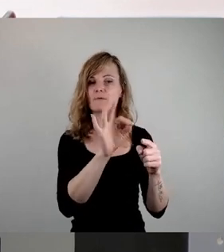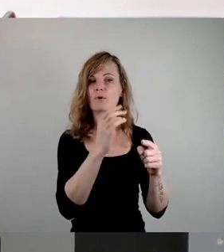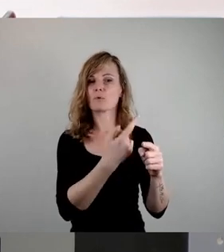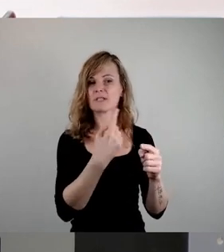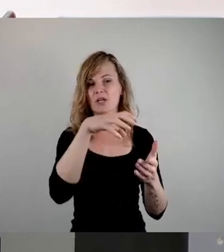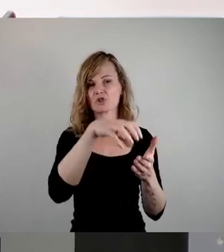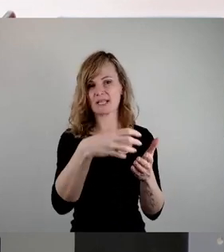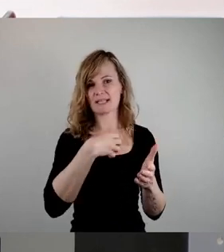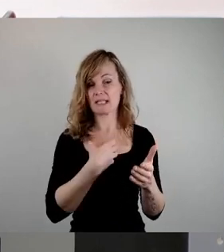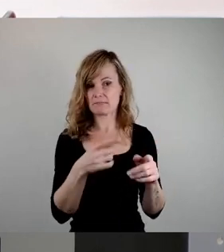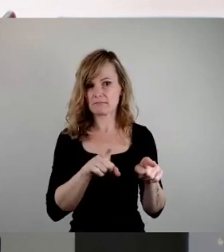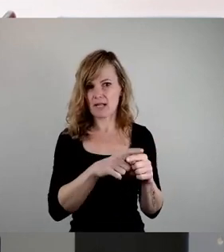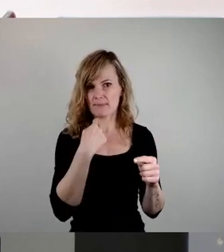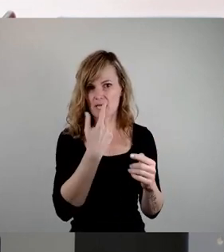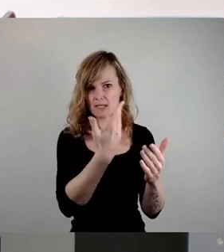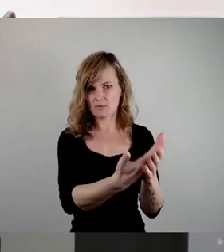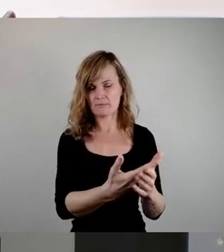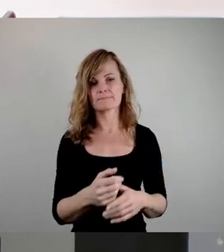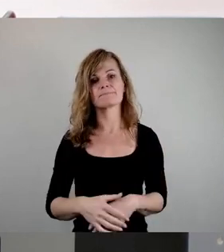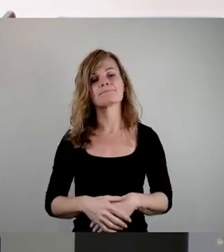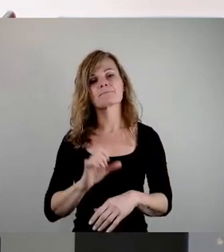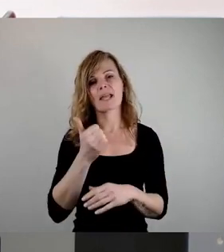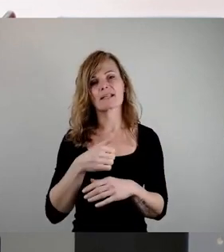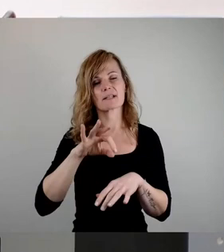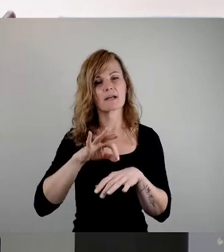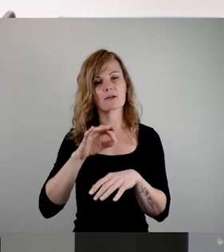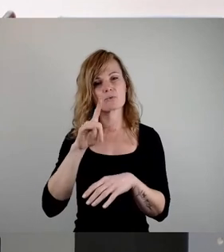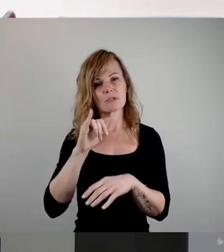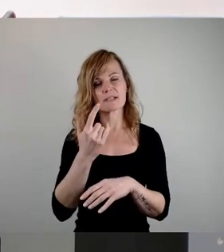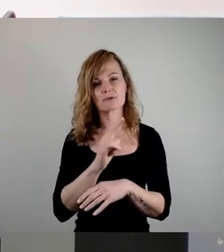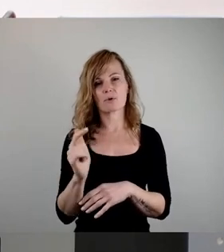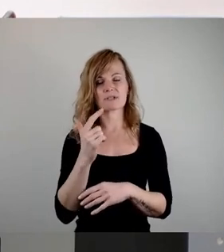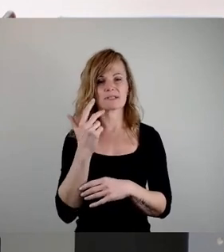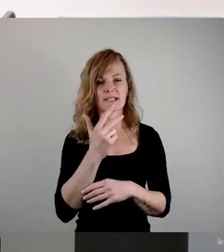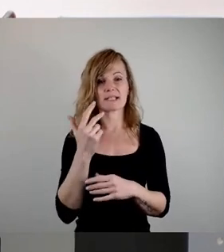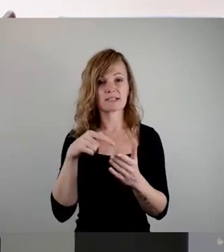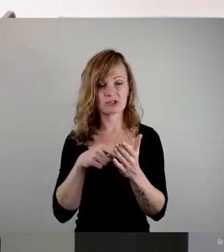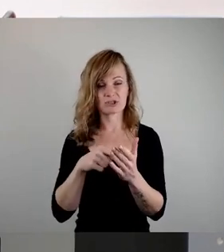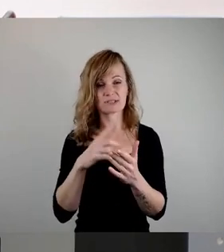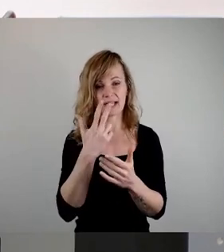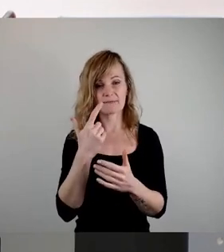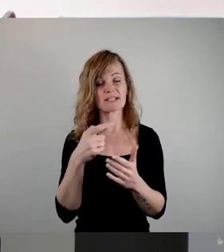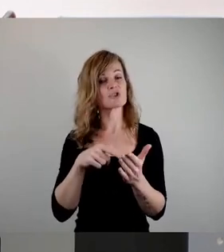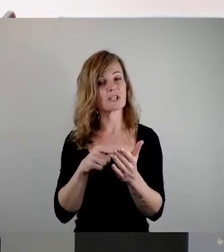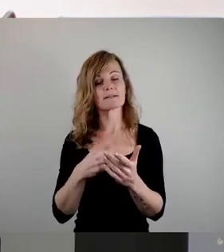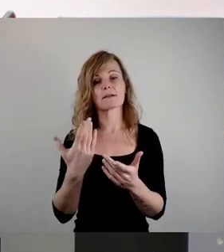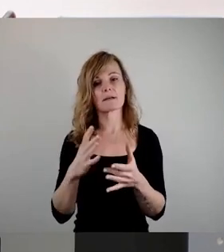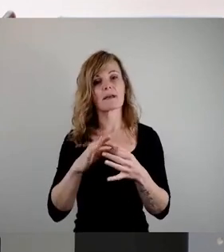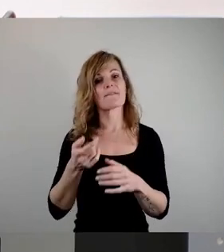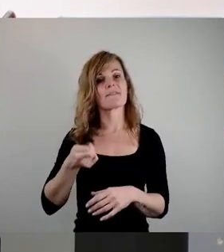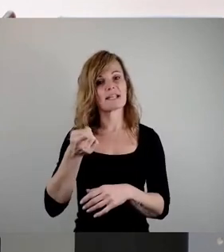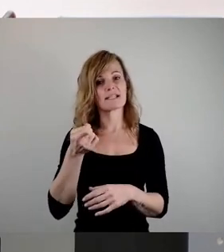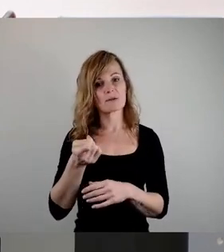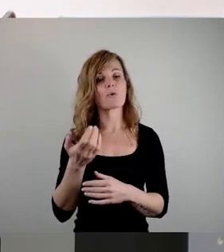Beschlussvorschlag vom 1.7.2022 steht unter Punkt 3 für die Planung der Fährverbindung. Die Finanzierung erfolgt aus dem